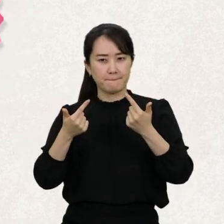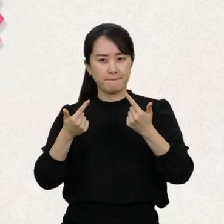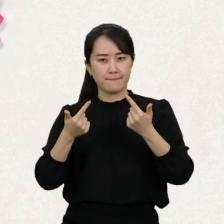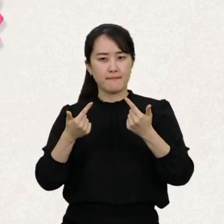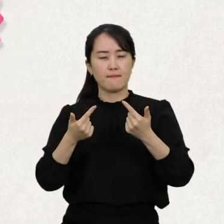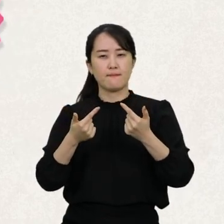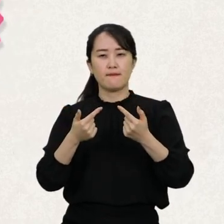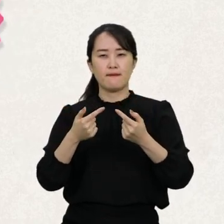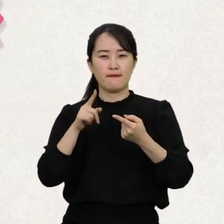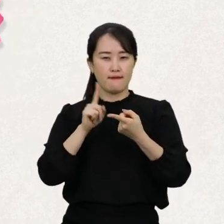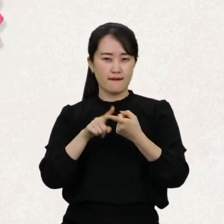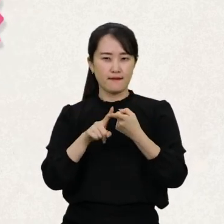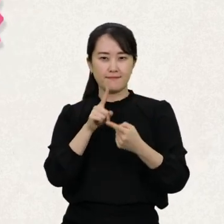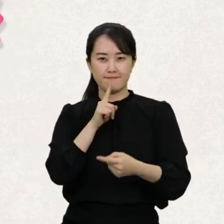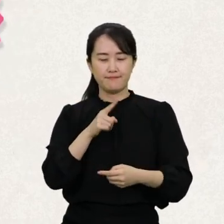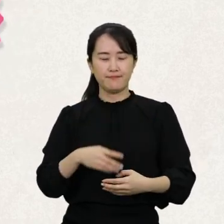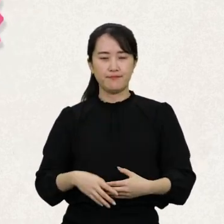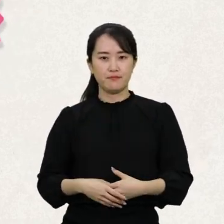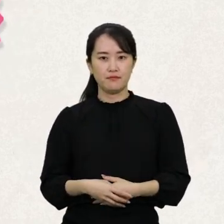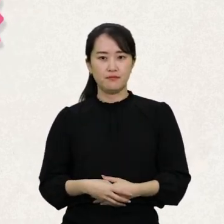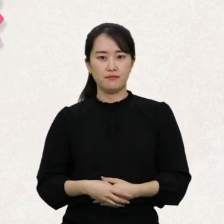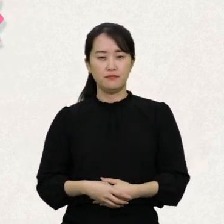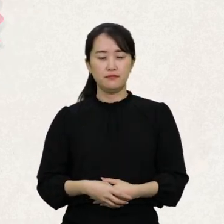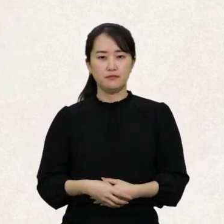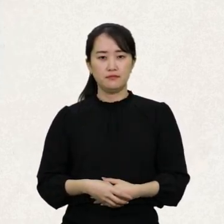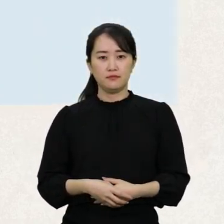못한 것으로 판단되는 경우를 의미합니다.